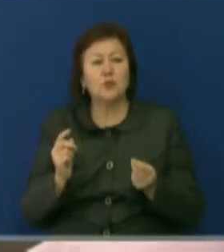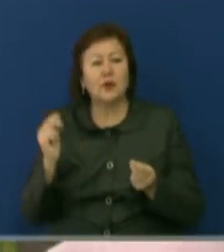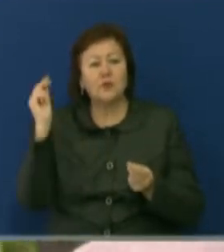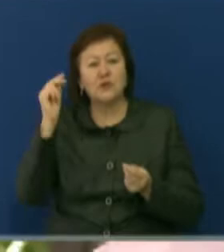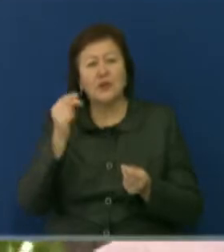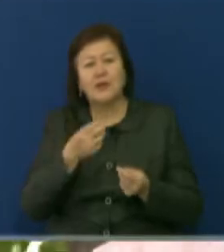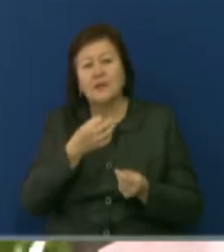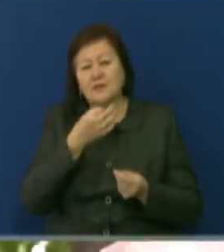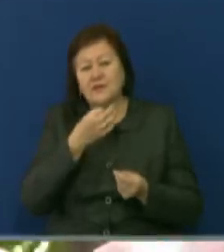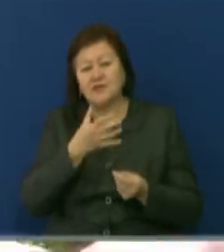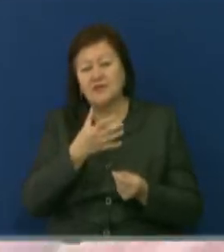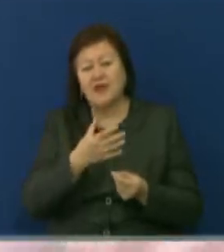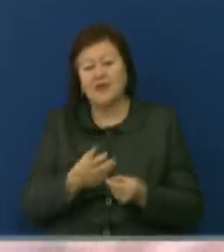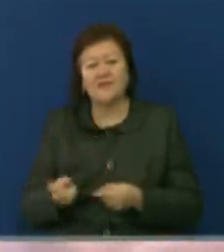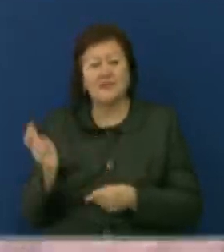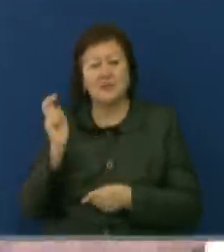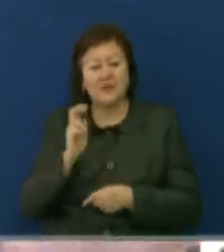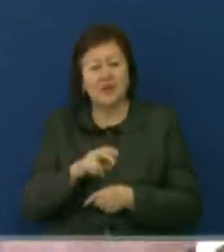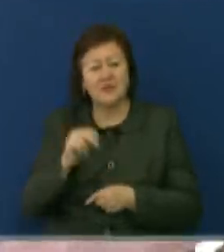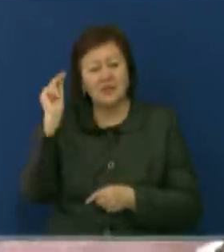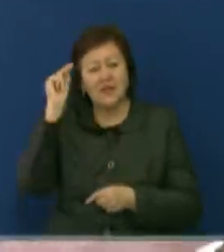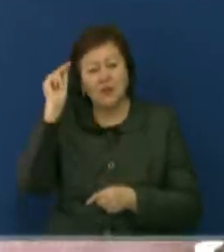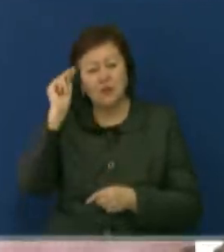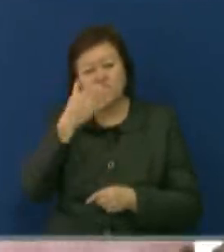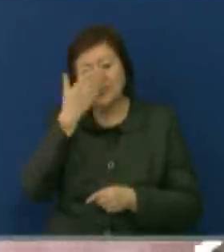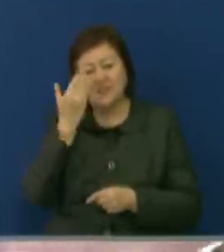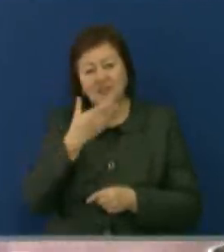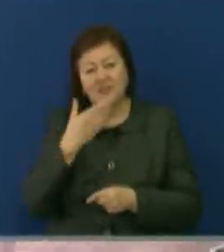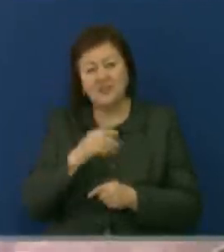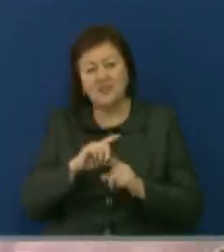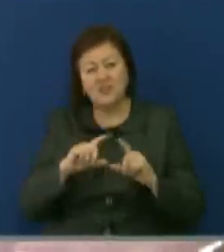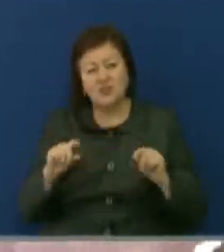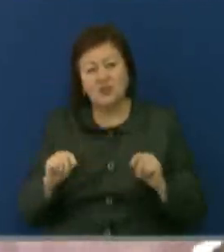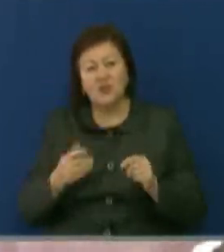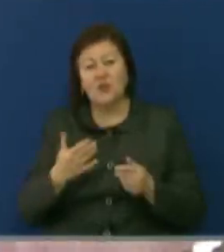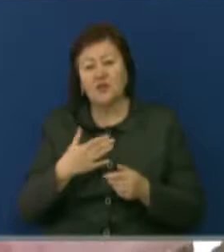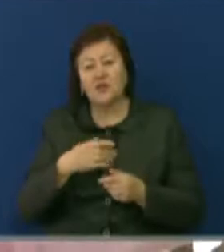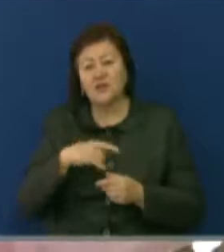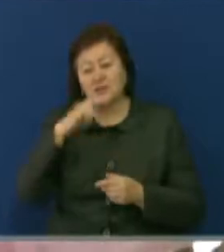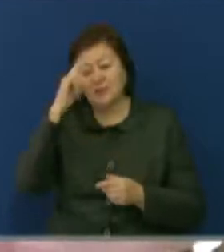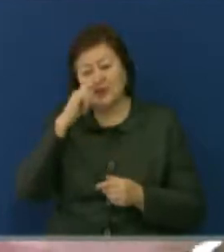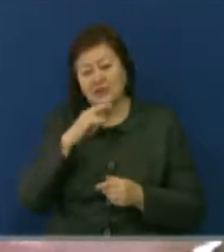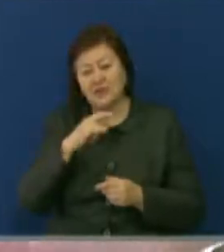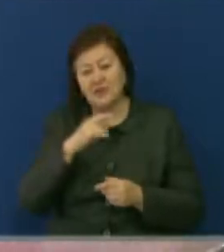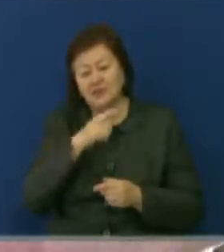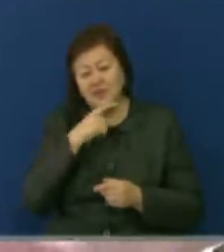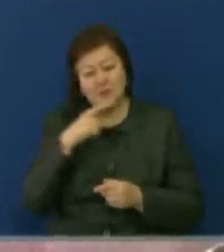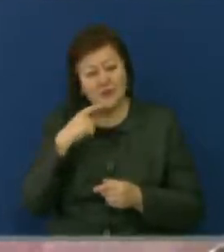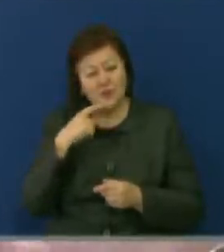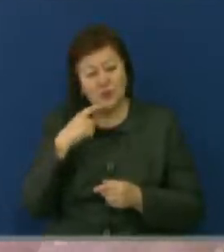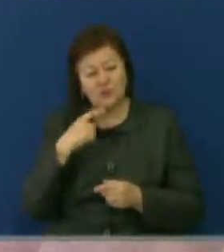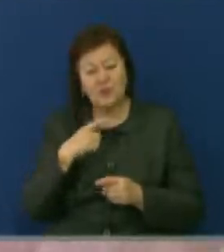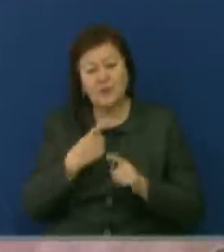нравится ходить в летнюю школу, потому маған жазғы мектеп ұнайды. Өйткені бізде математика, орыс тілі, әдебиет және басқа көптеген